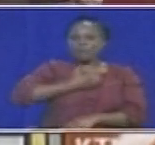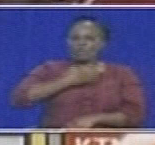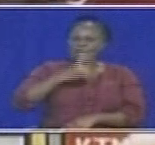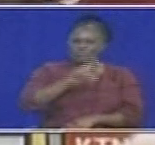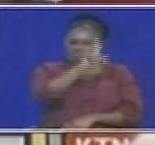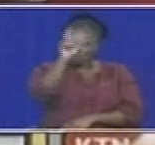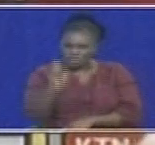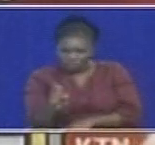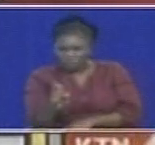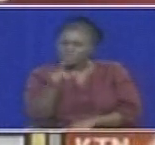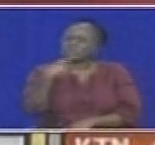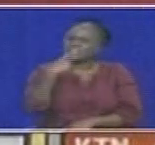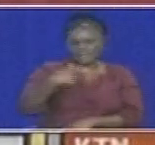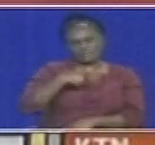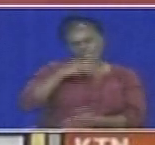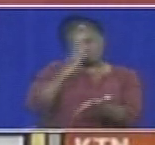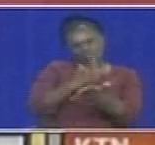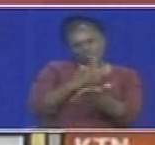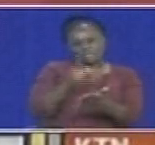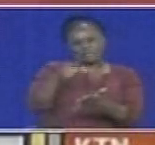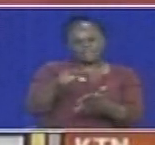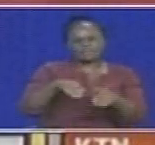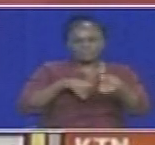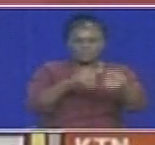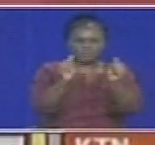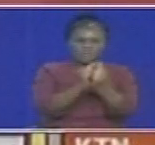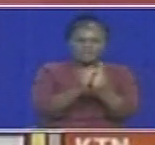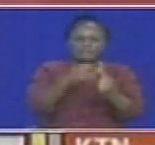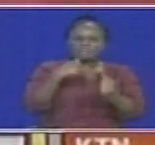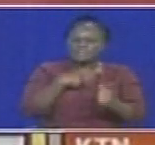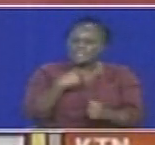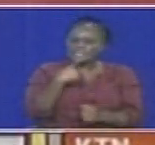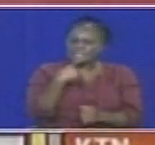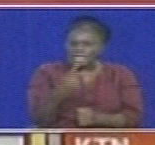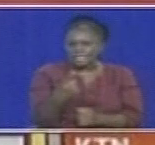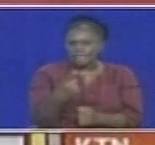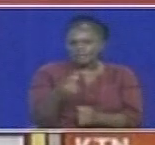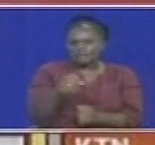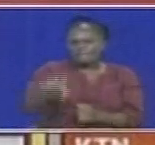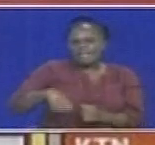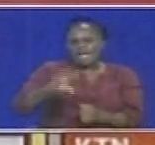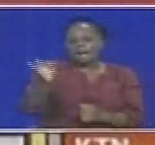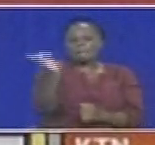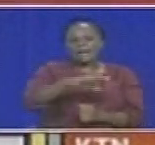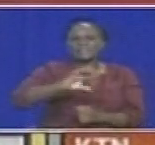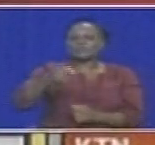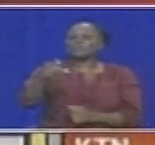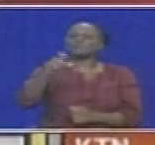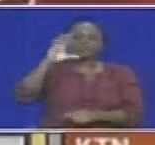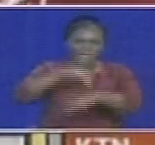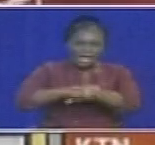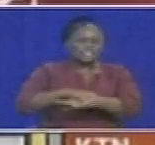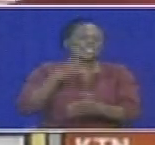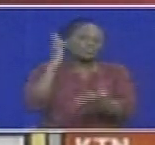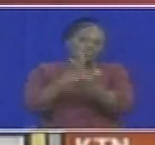Nikamuuliza sasa mimi niambie. Akanisidikisha na kaniambia madeshika hii mia uende naye town. Wakwambia ukweli kule